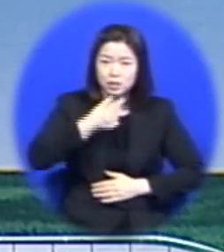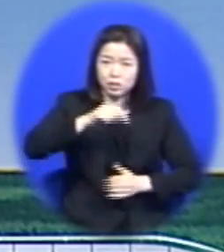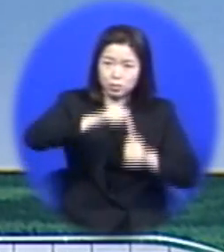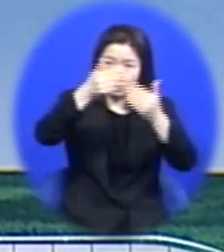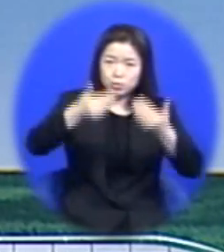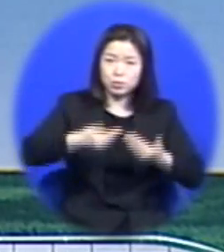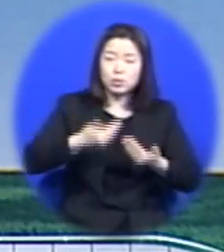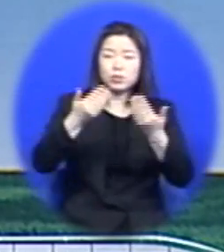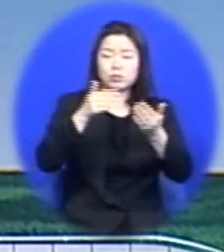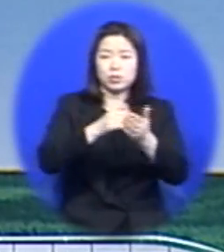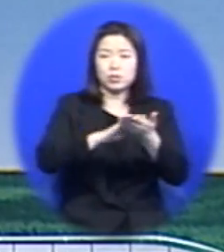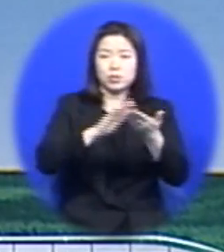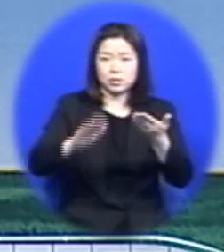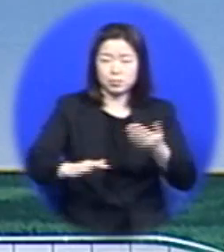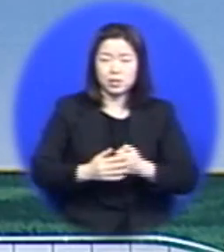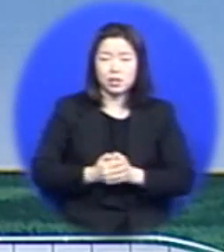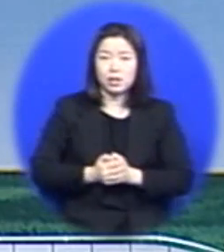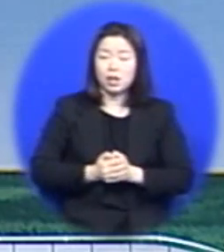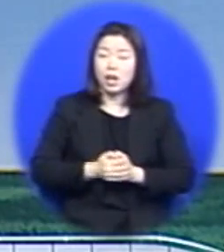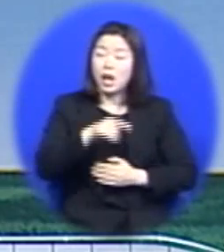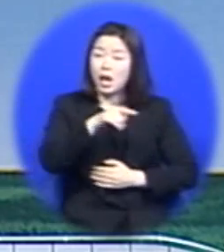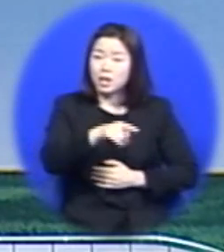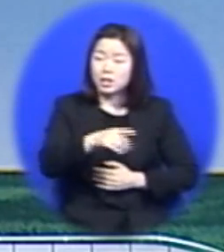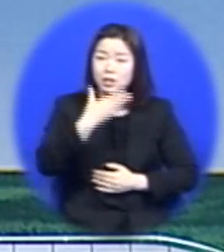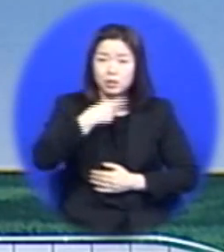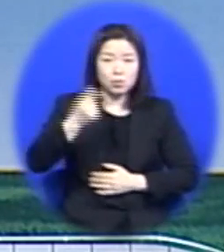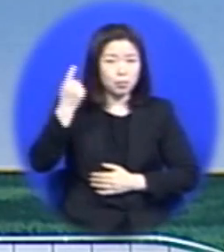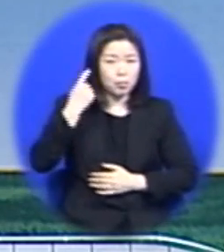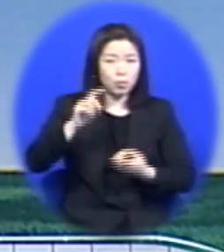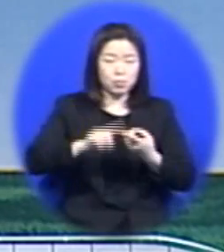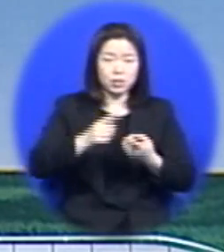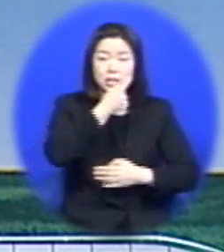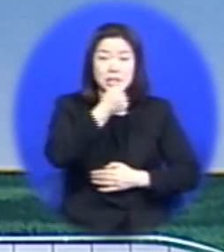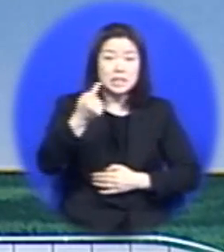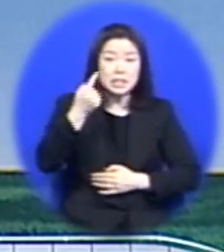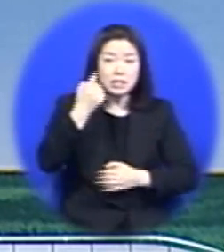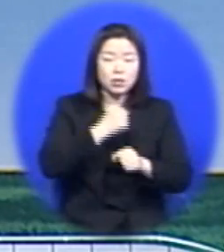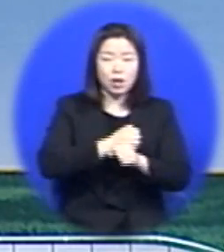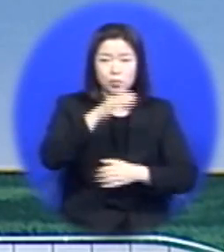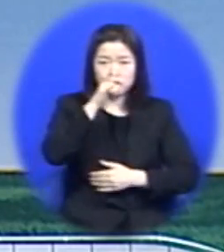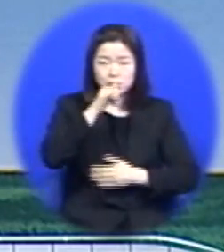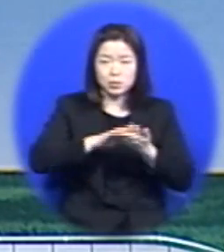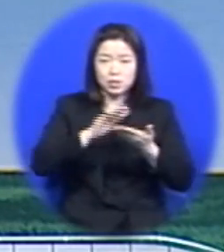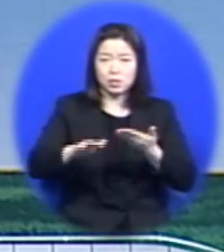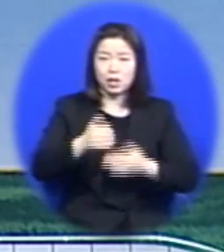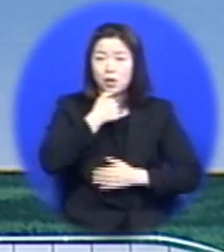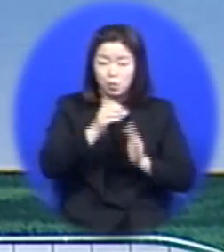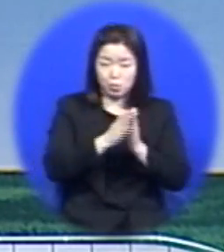겁니다. 그가 이 복음을 증거하고 있는 거예요. 로마서에서